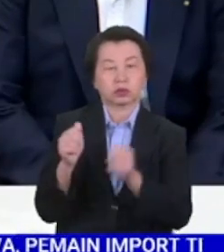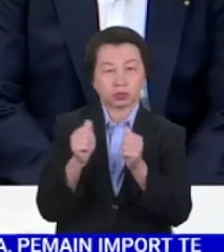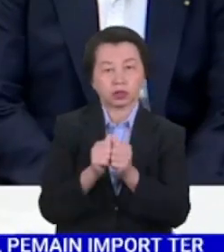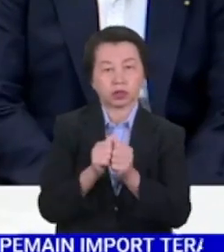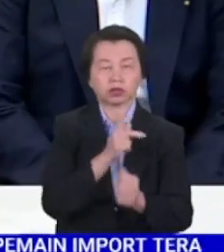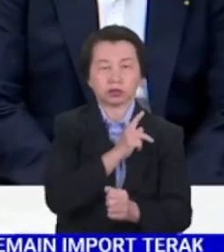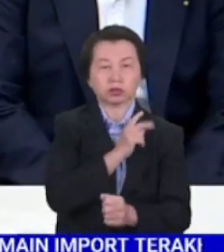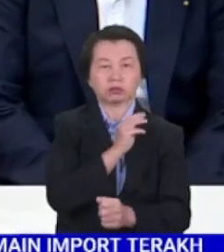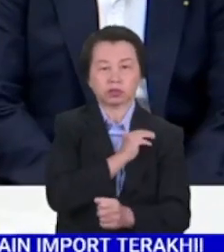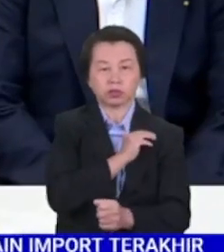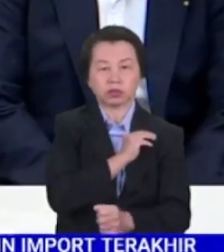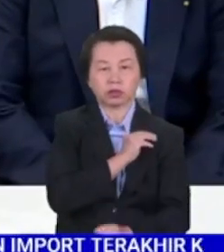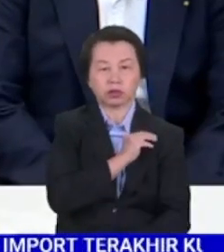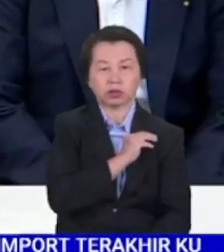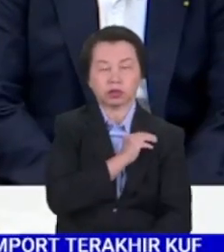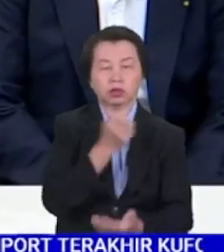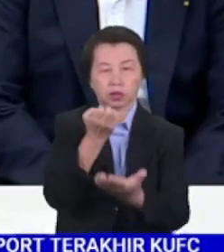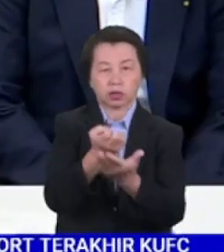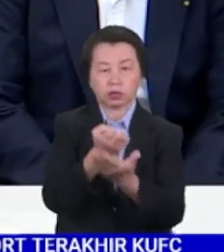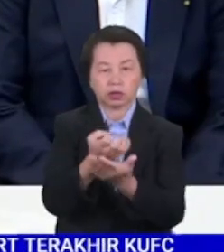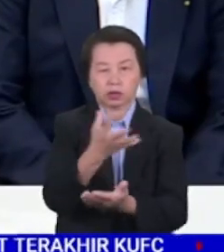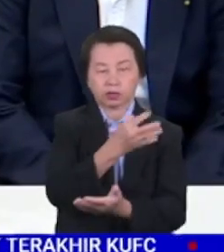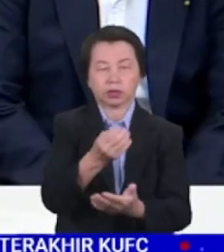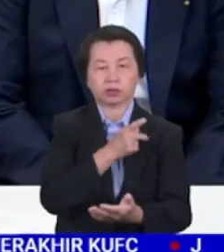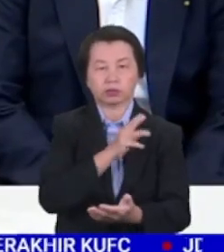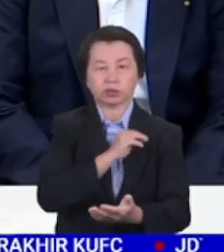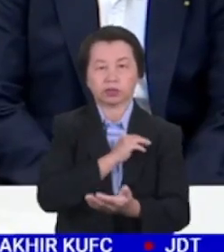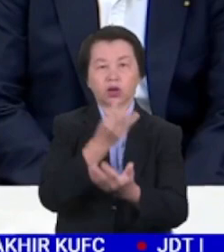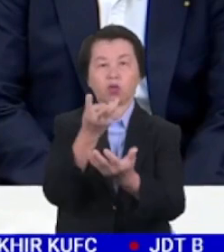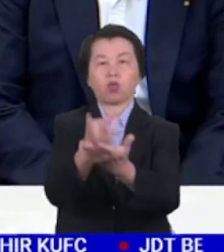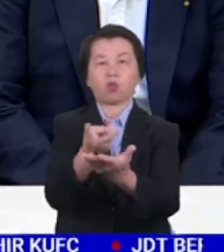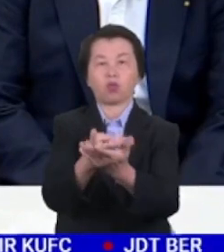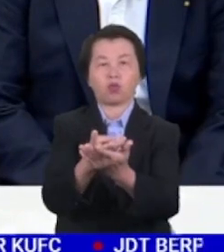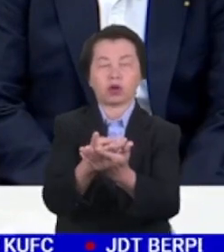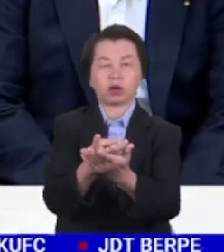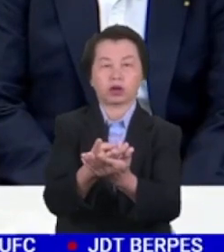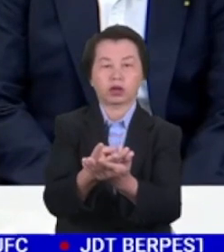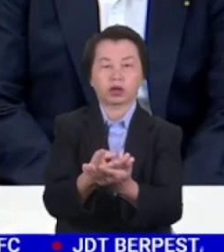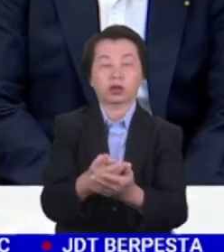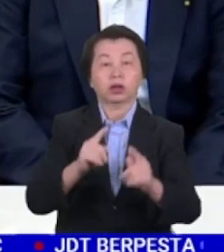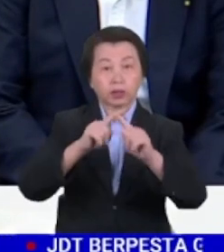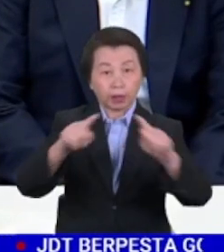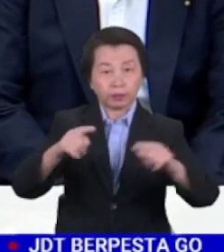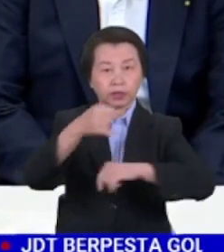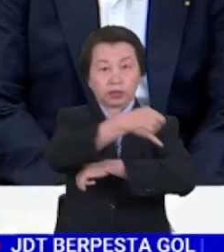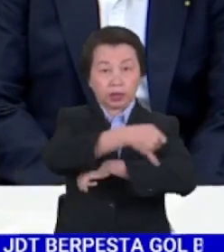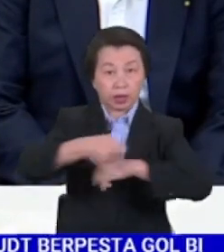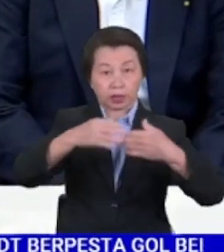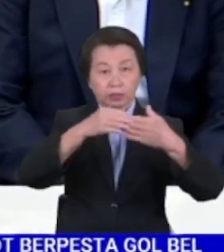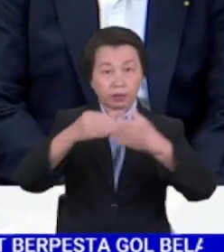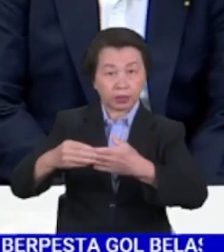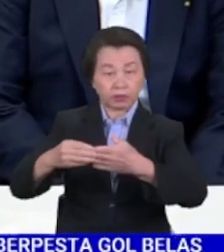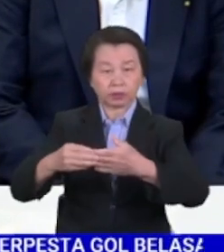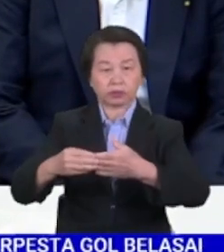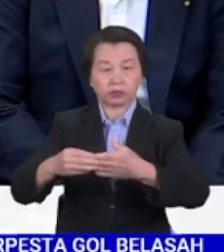dengan Kementerian Ekonomi dan juga Kementerian Kewangan. Namun, garis panduan